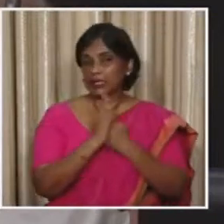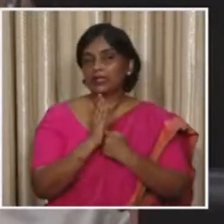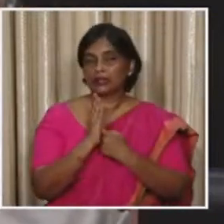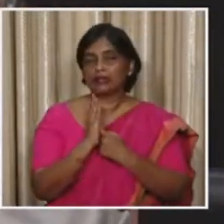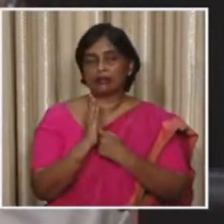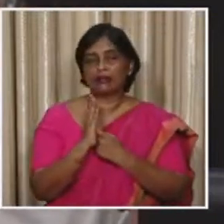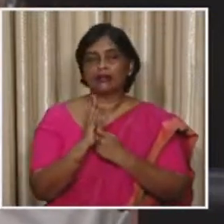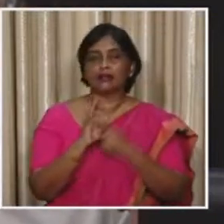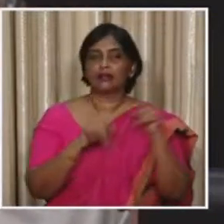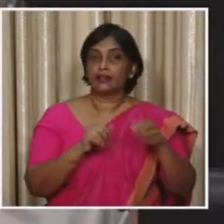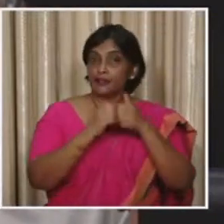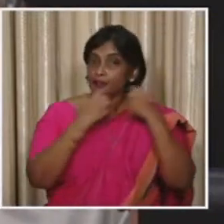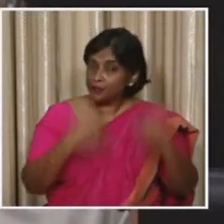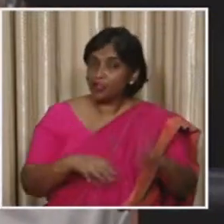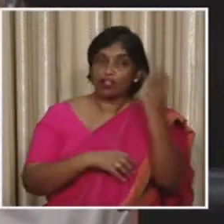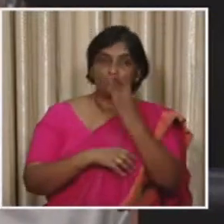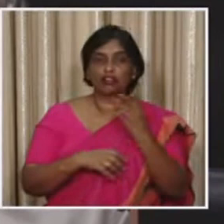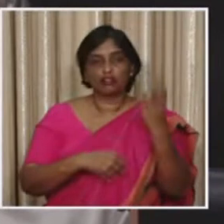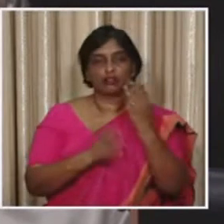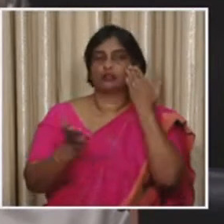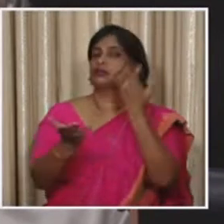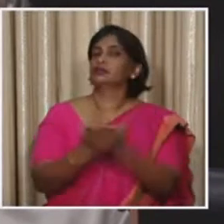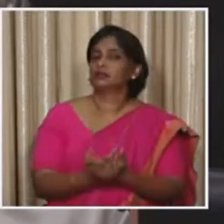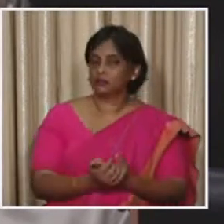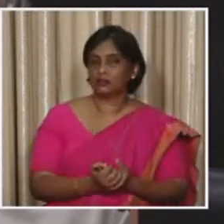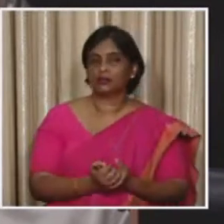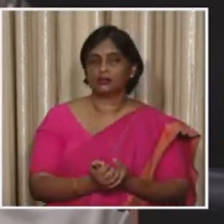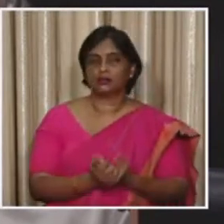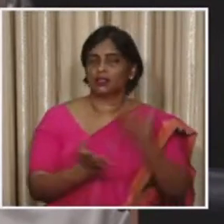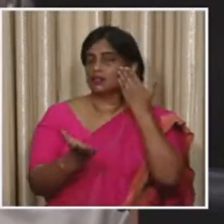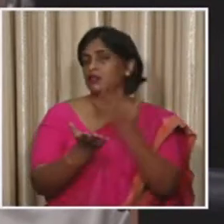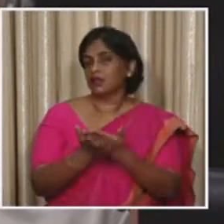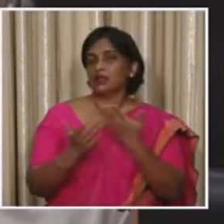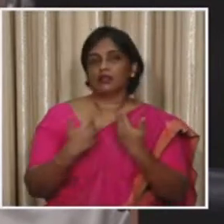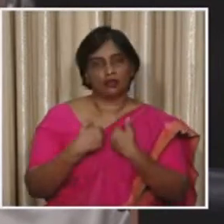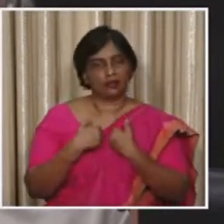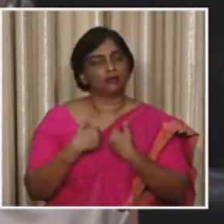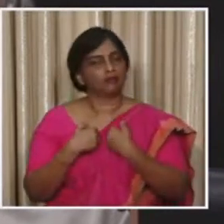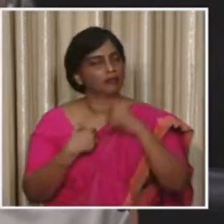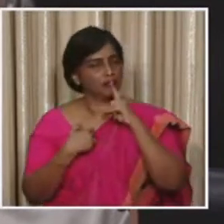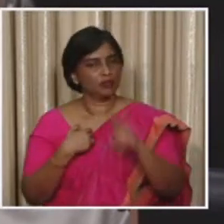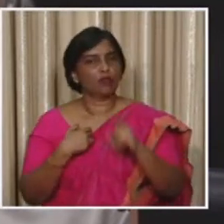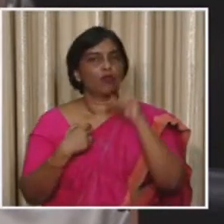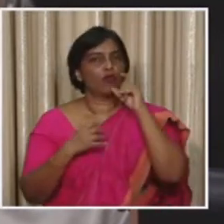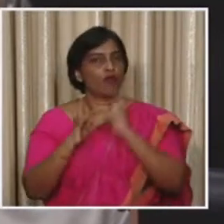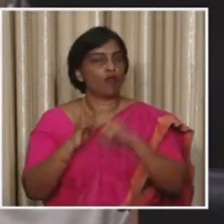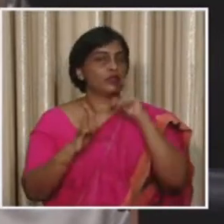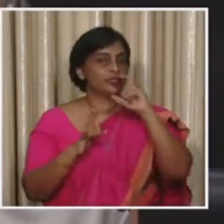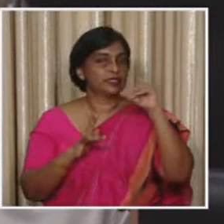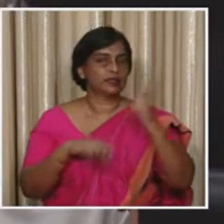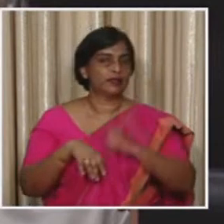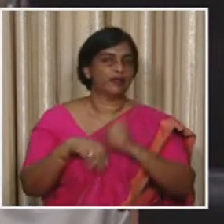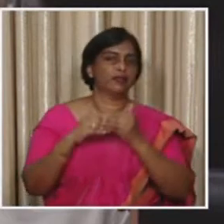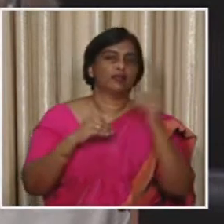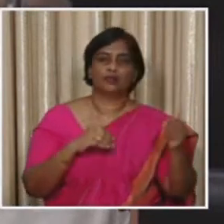එකක්. ඒ නිසා මේ ඉවර කළා ඒ තුනම ඉදිරිපත් කරන්න කියලා. ඒවා ඉදිරිපත් කරන්න තමයි මං කියලා OCC එකට ටිකක් වෙලාව